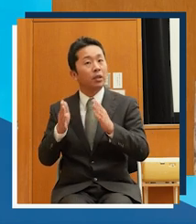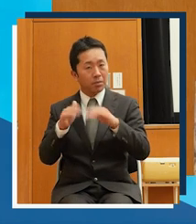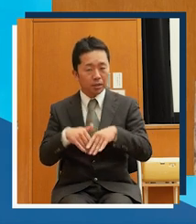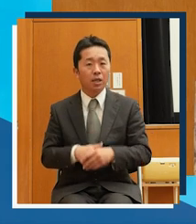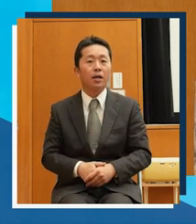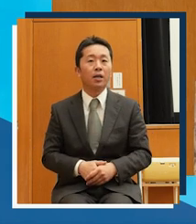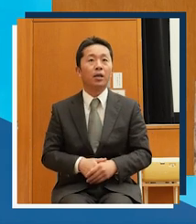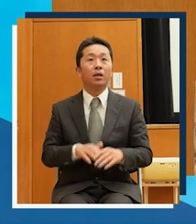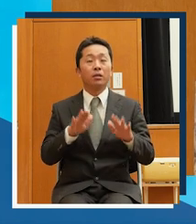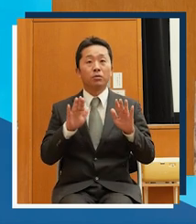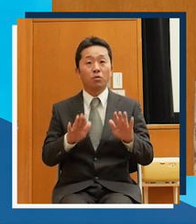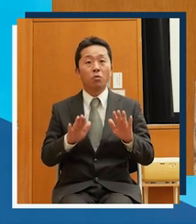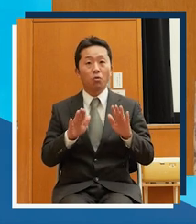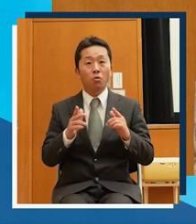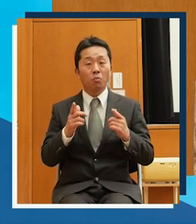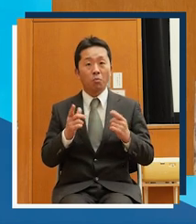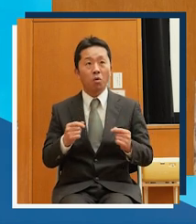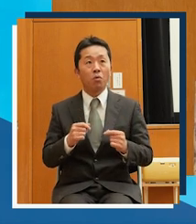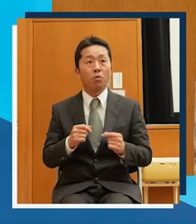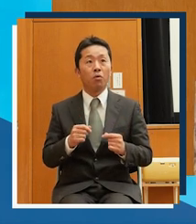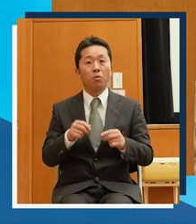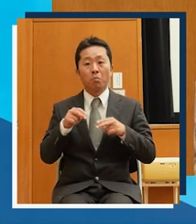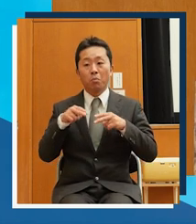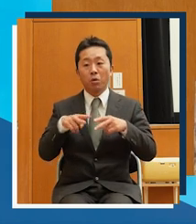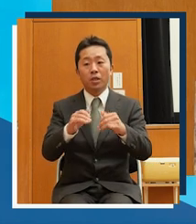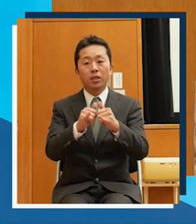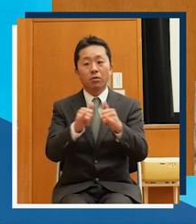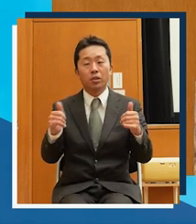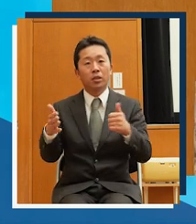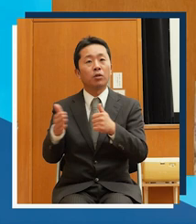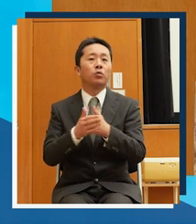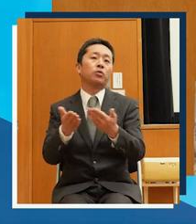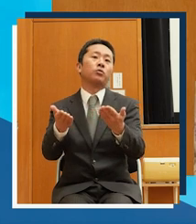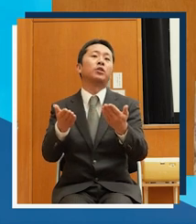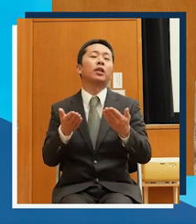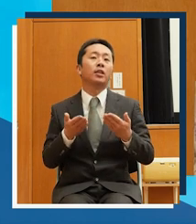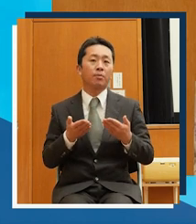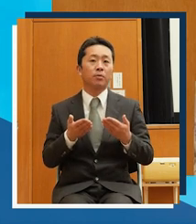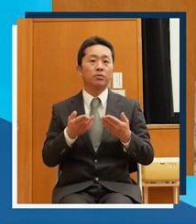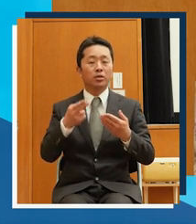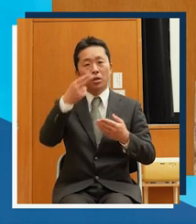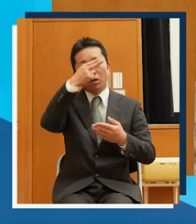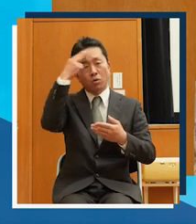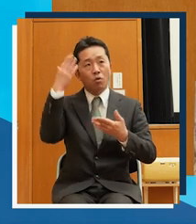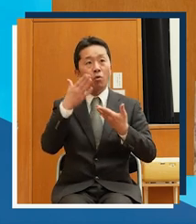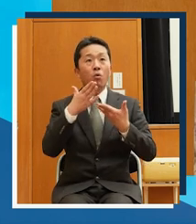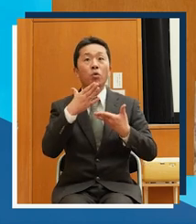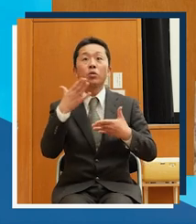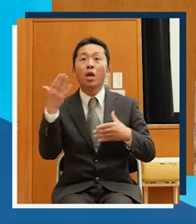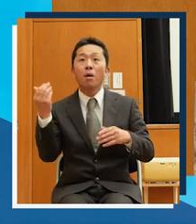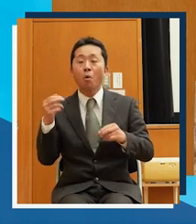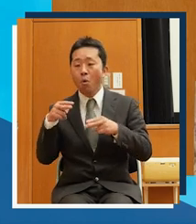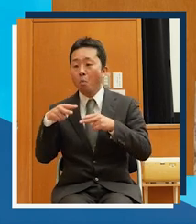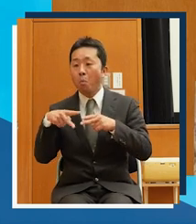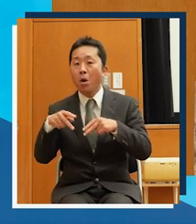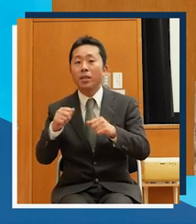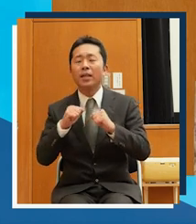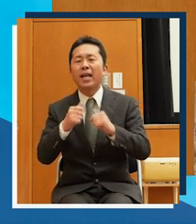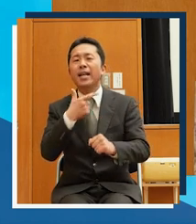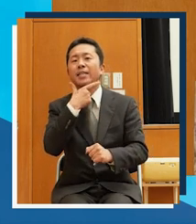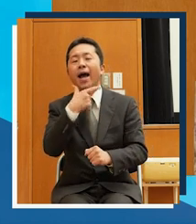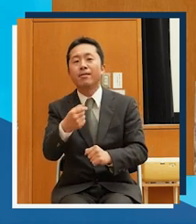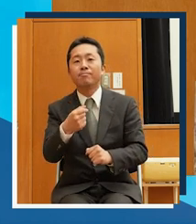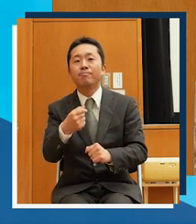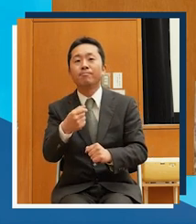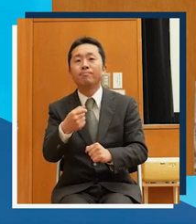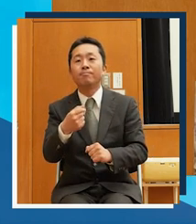たし今日もですね実はたくさんのボランティアの方にもお手伝いをいただいているんですが高校生の方もこういうところでボランティをやりたいということで